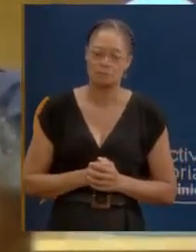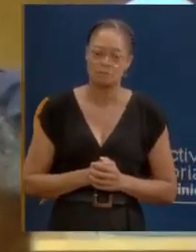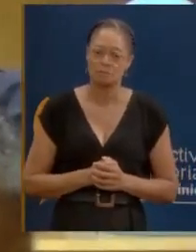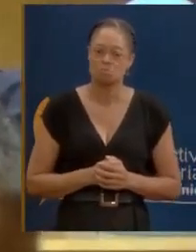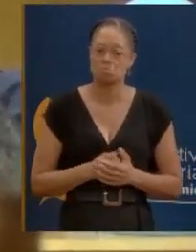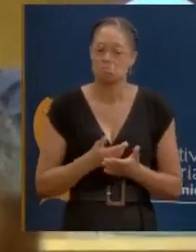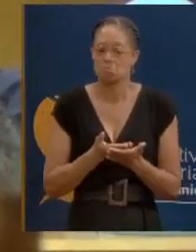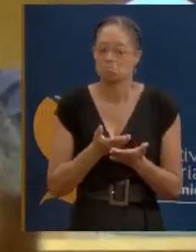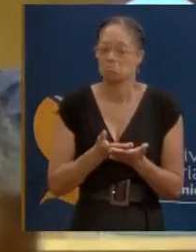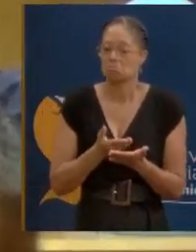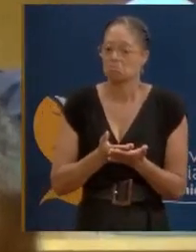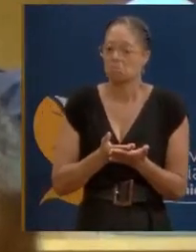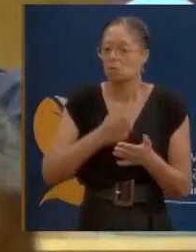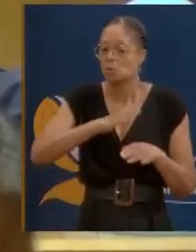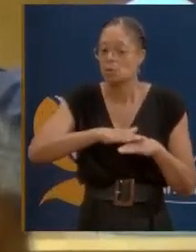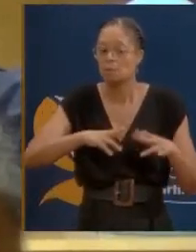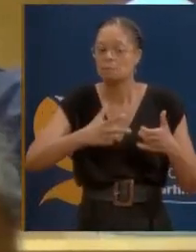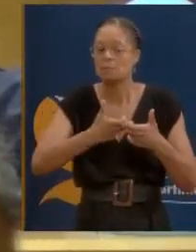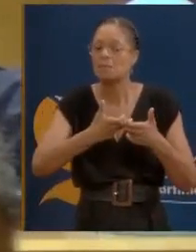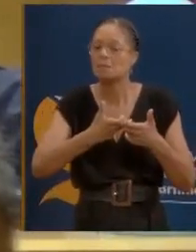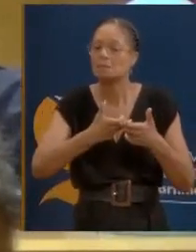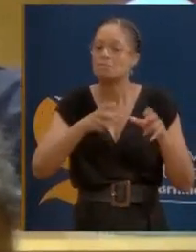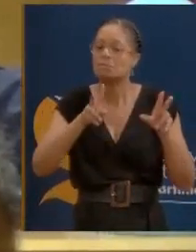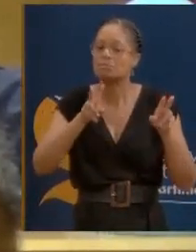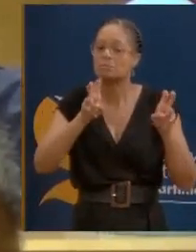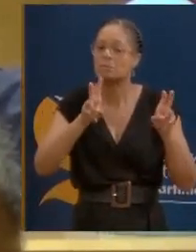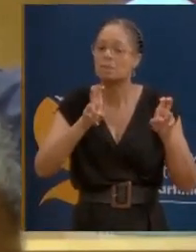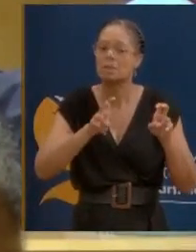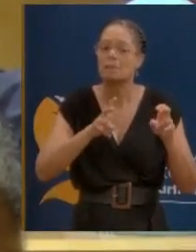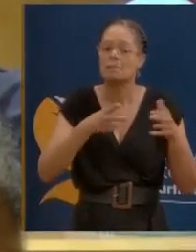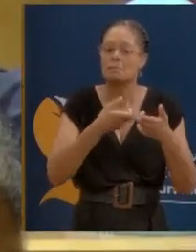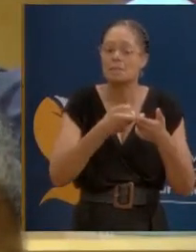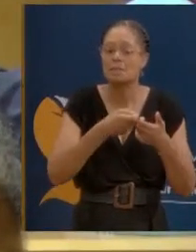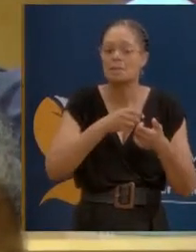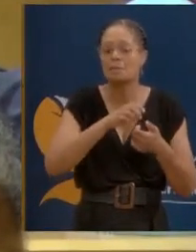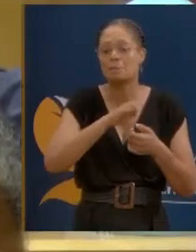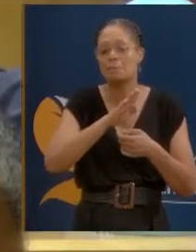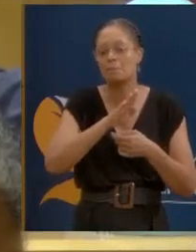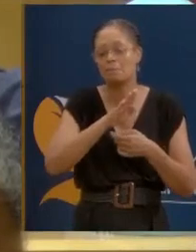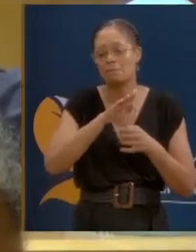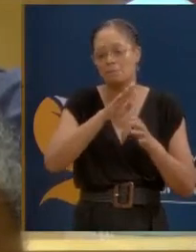C'était sur les prix qu'on appelait à l'époque les prix baissés bas.